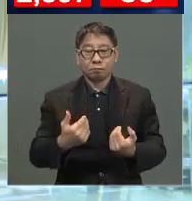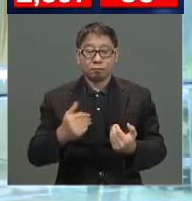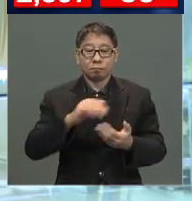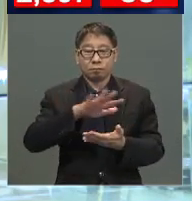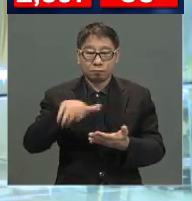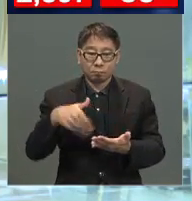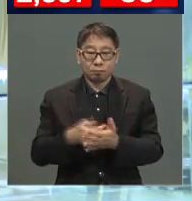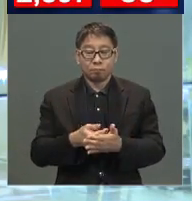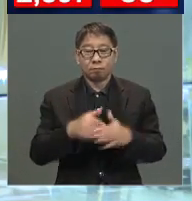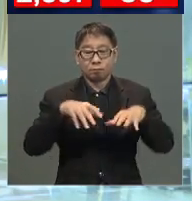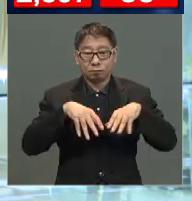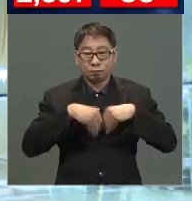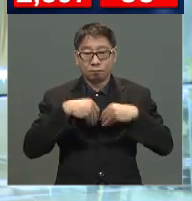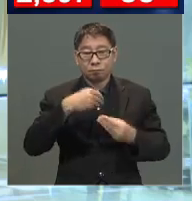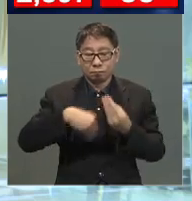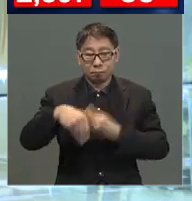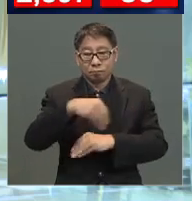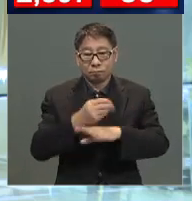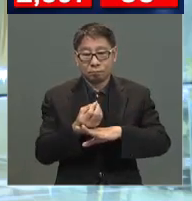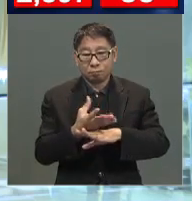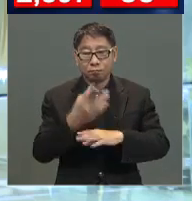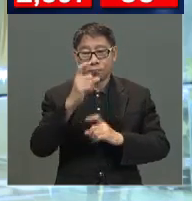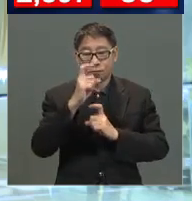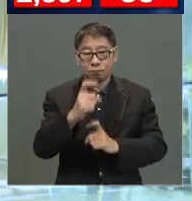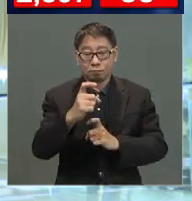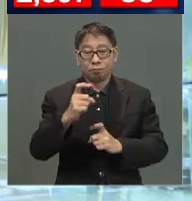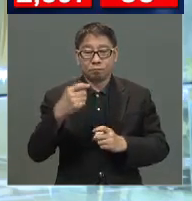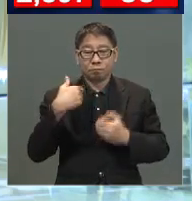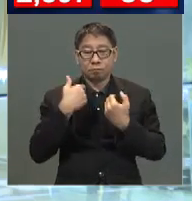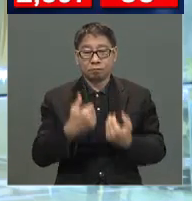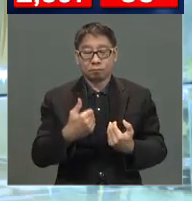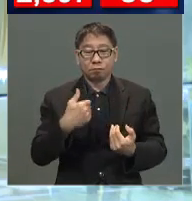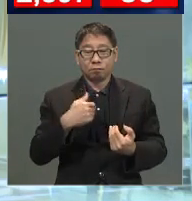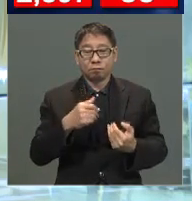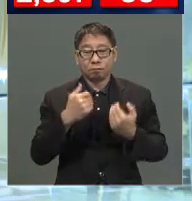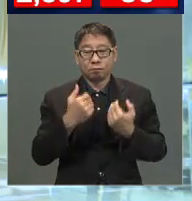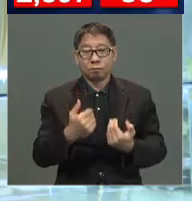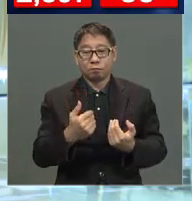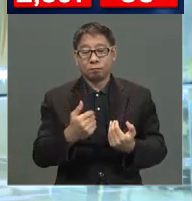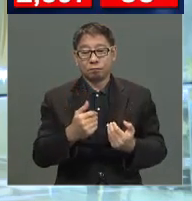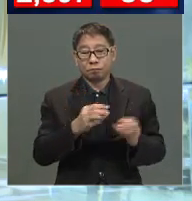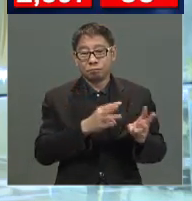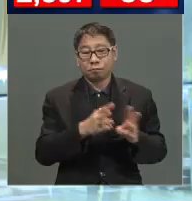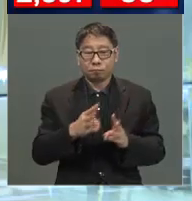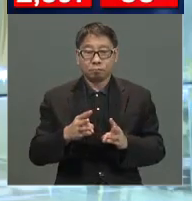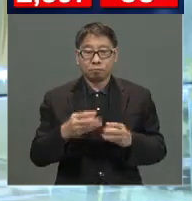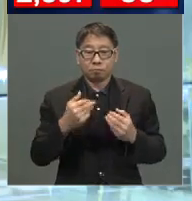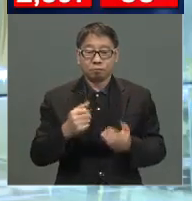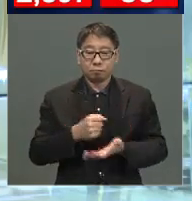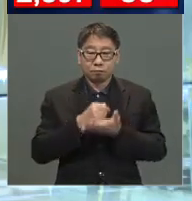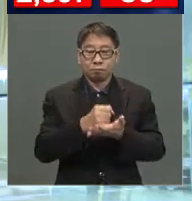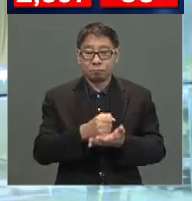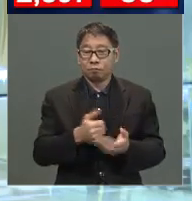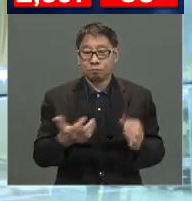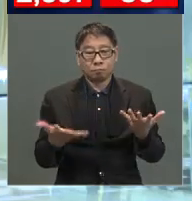ก็มีความเห็นว่าธุรกิจอัญมณีมีความเสี่ยงเพราะฉะนั้นเนี่ยส่วนใหญ่แล้วมาตรการซอฟต์โลนไม่ได้เข้าถึงผู้ประกอบการอัญม